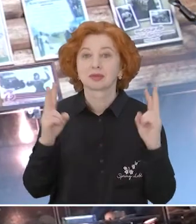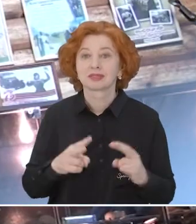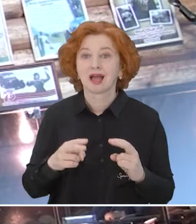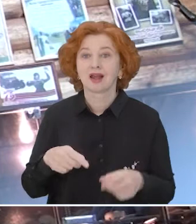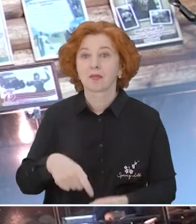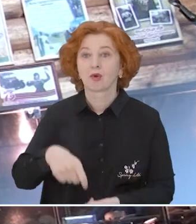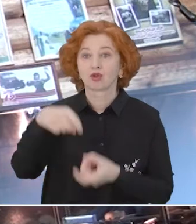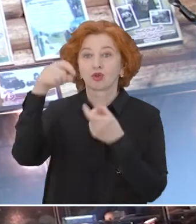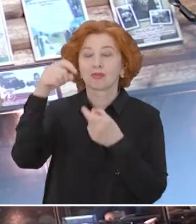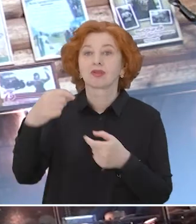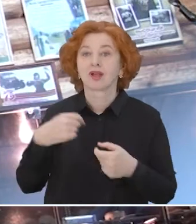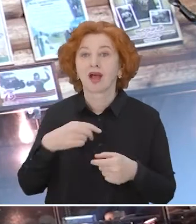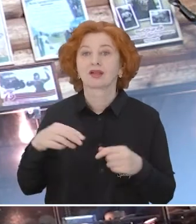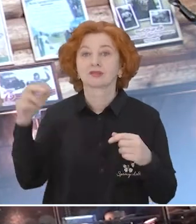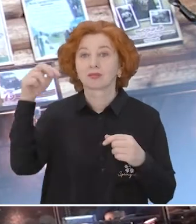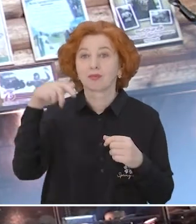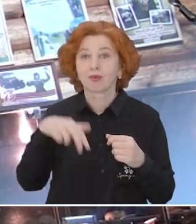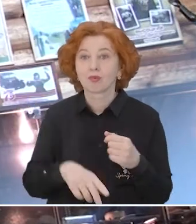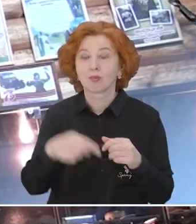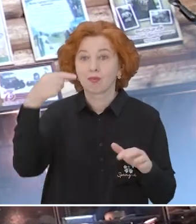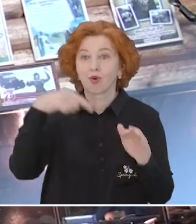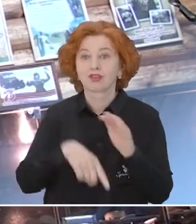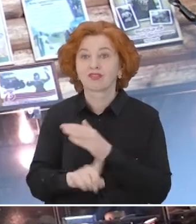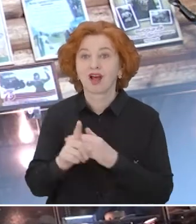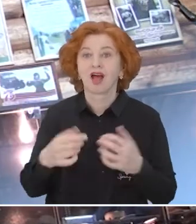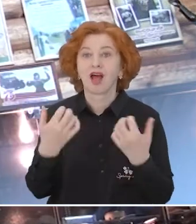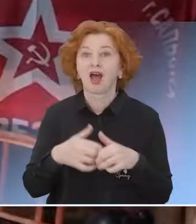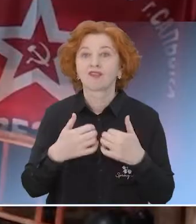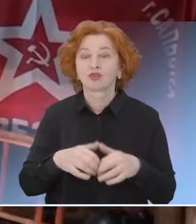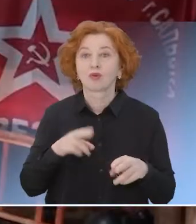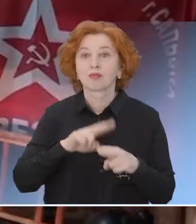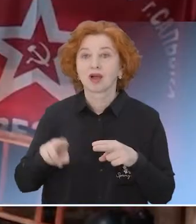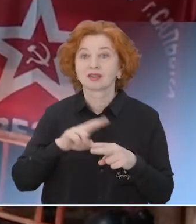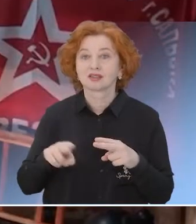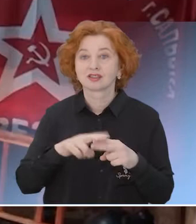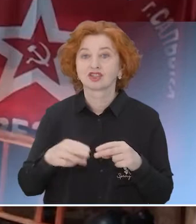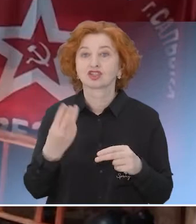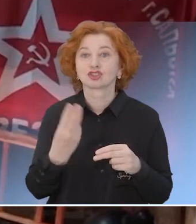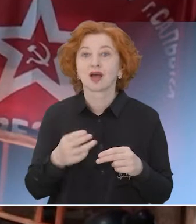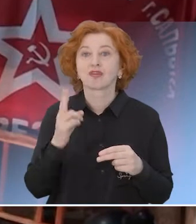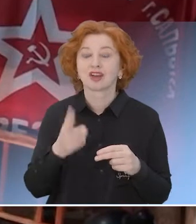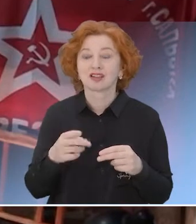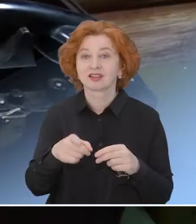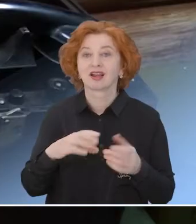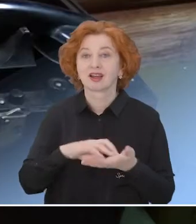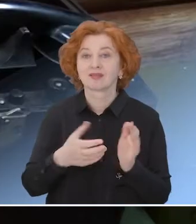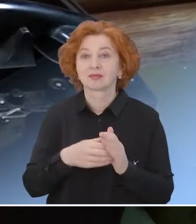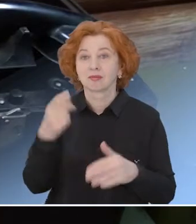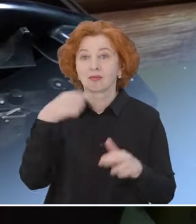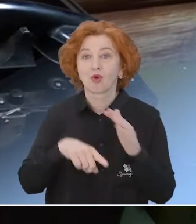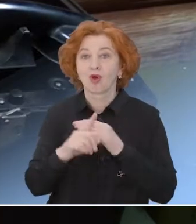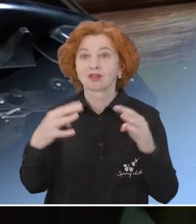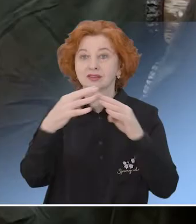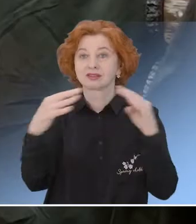На специальном подъемнике наши герои спускаются в подвал автомастерской. Здесь находится штаб-квартира «Звезды». Стилизована